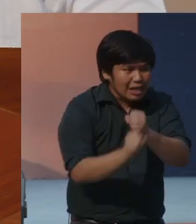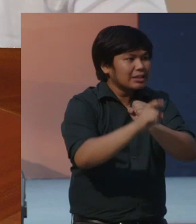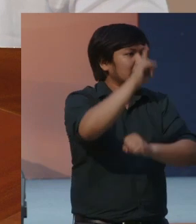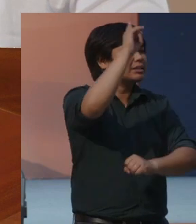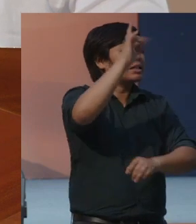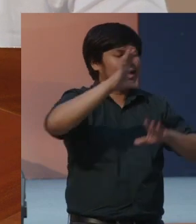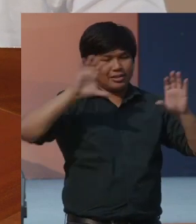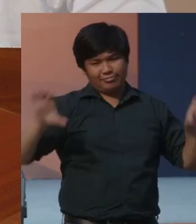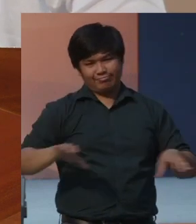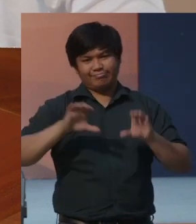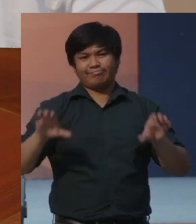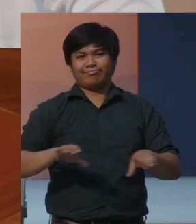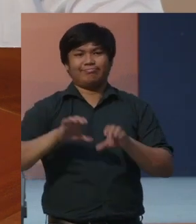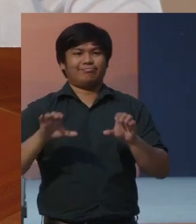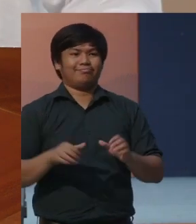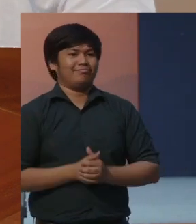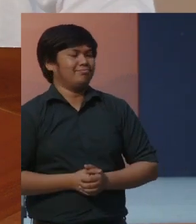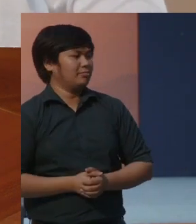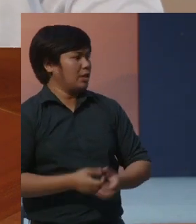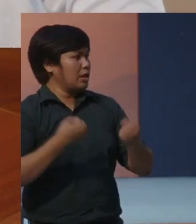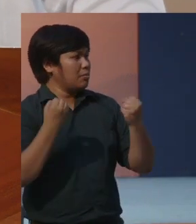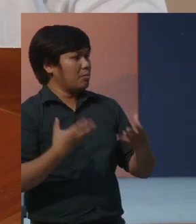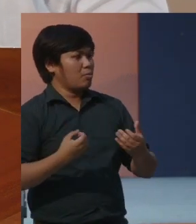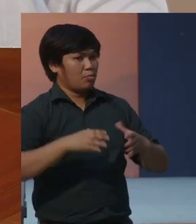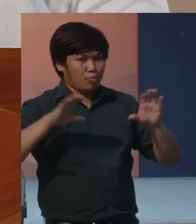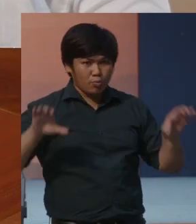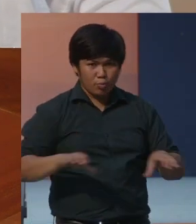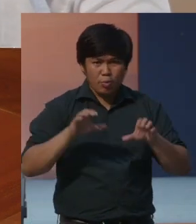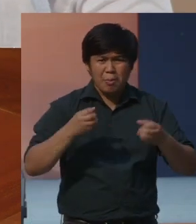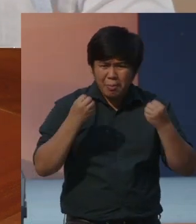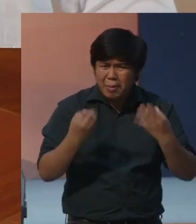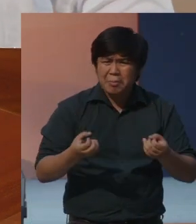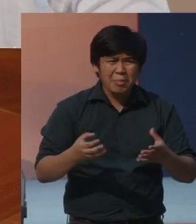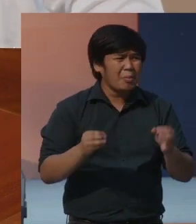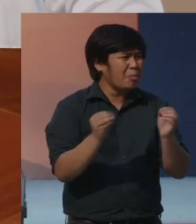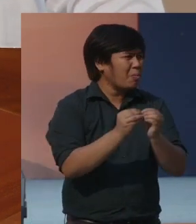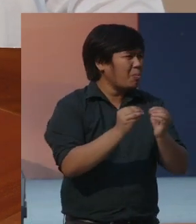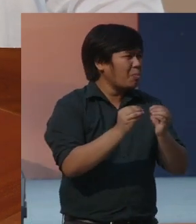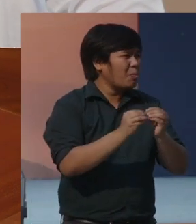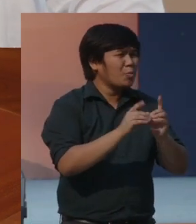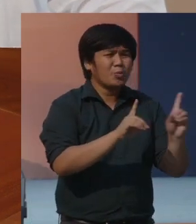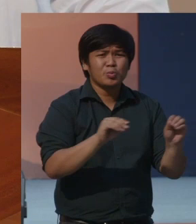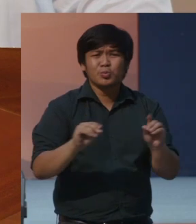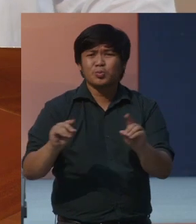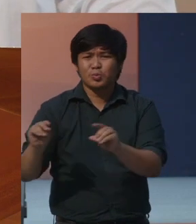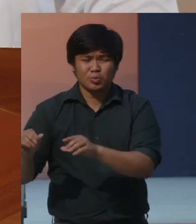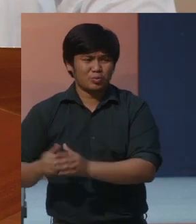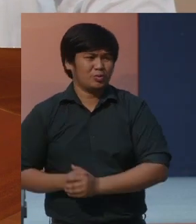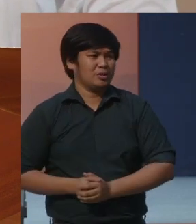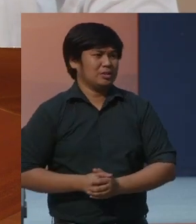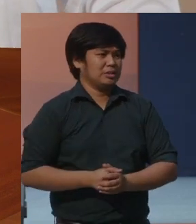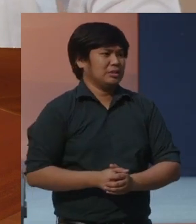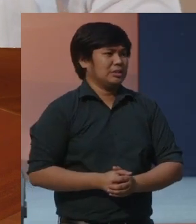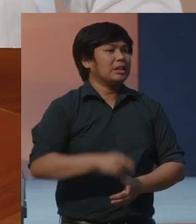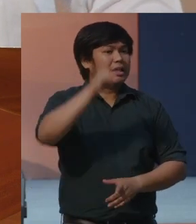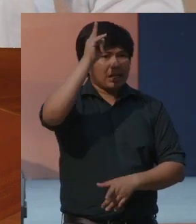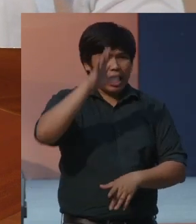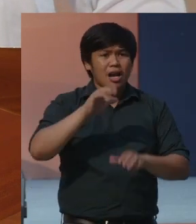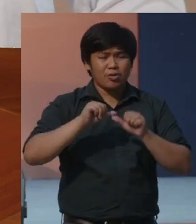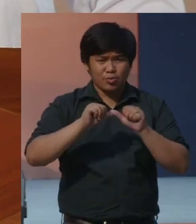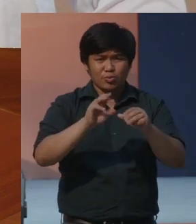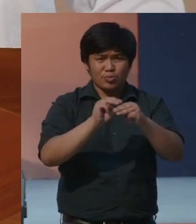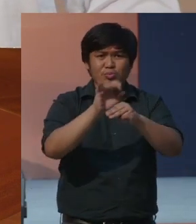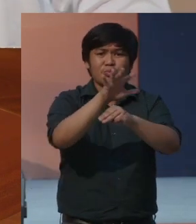gawain. Marami po tayong kailangan gawin. Marami pa tayong kailangan tahakin. Gumagawa pa rin ng mirakulo ang